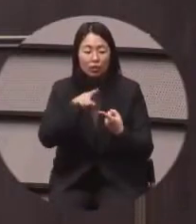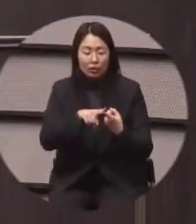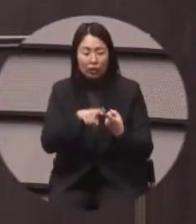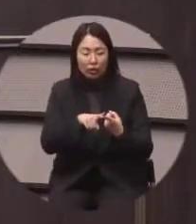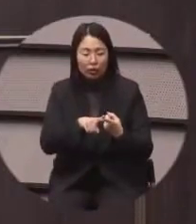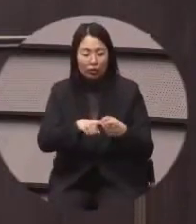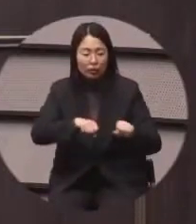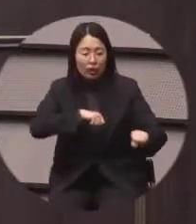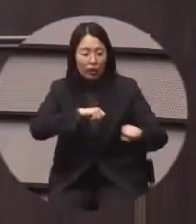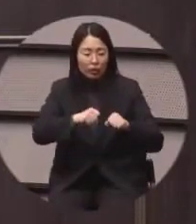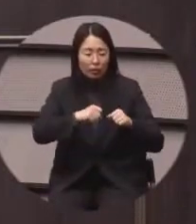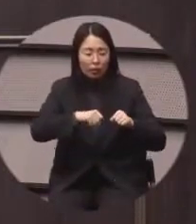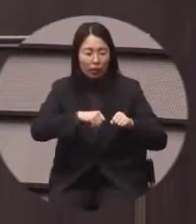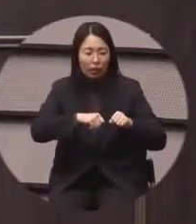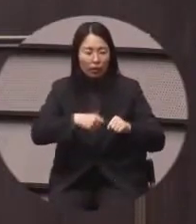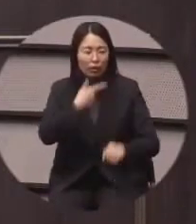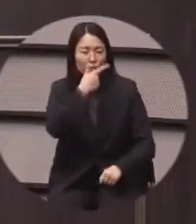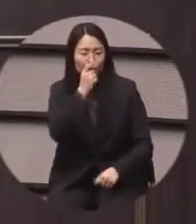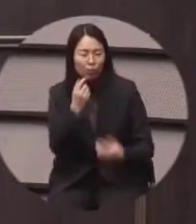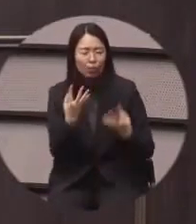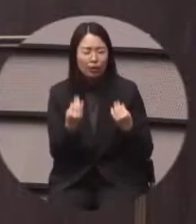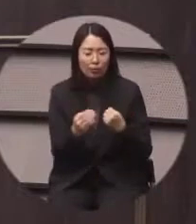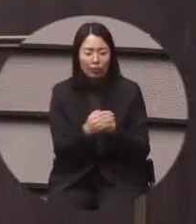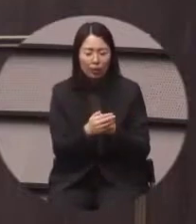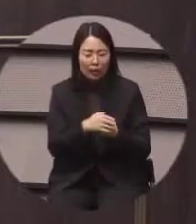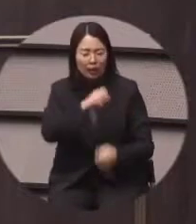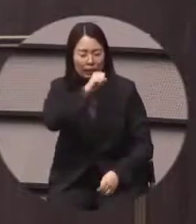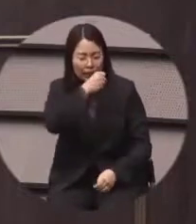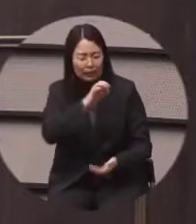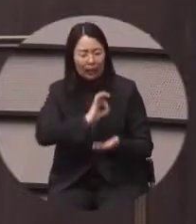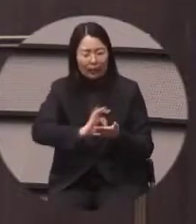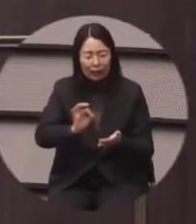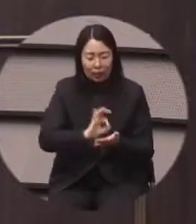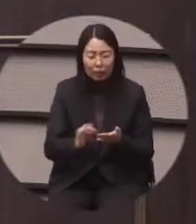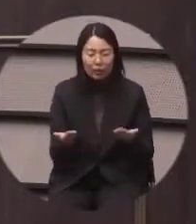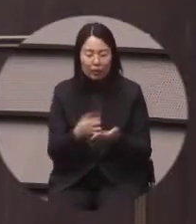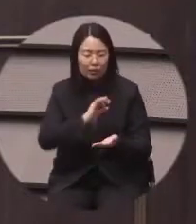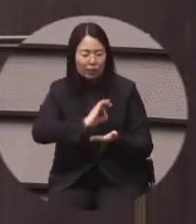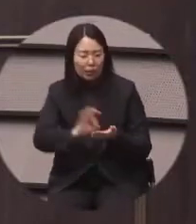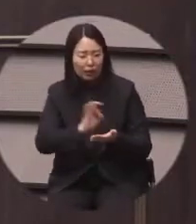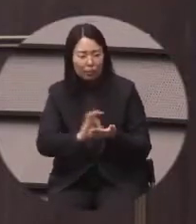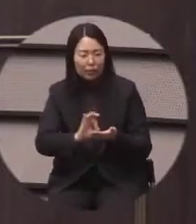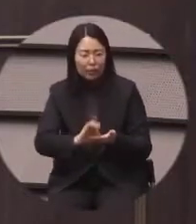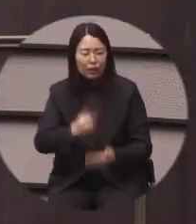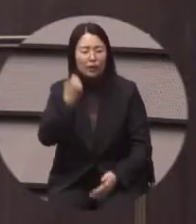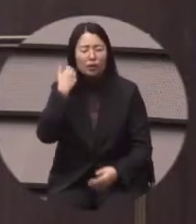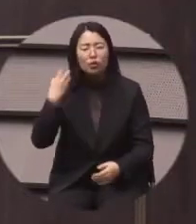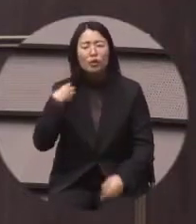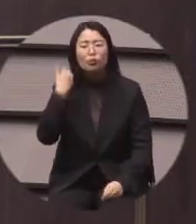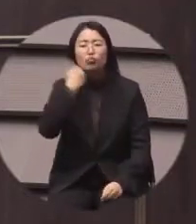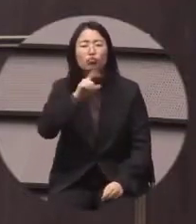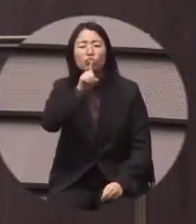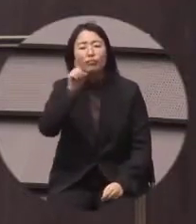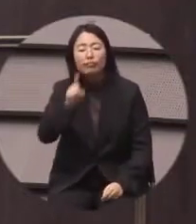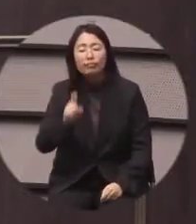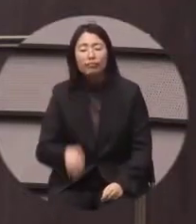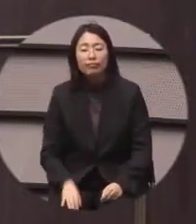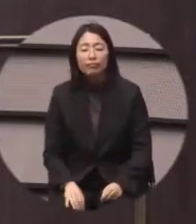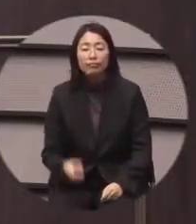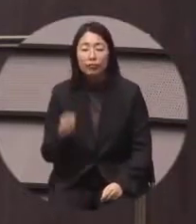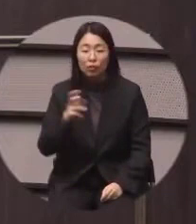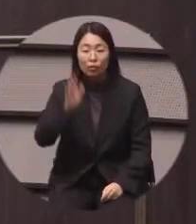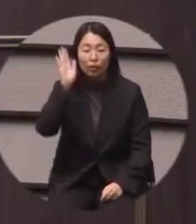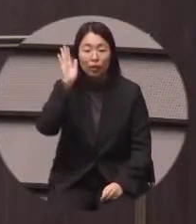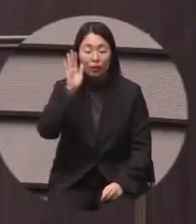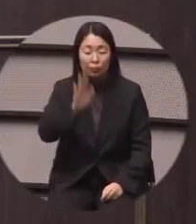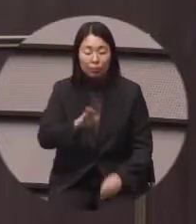인한 행정력 낭비, 인력 낭비, 예산 낭비 등은 누가 책임지는 겁니까? 또한 이후